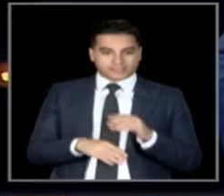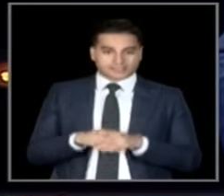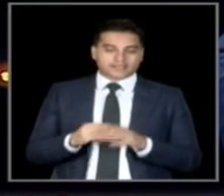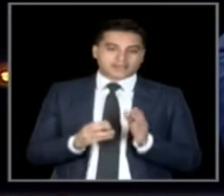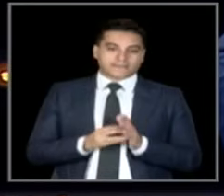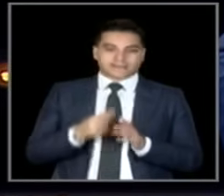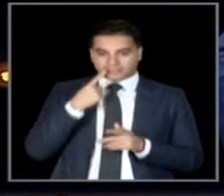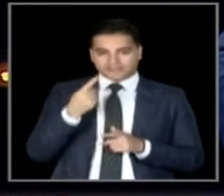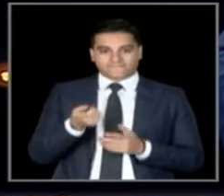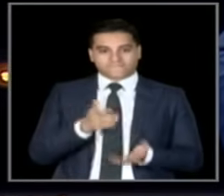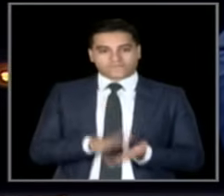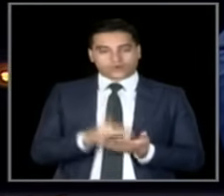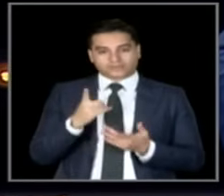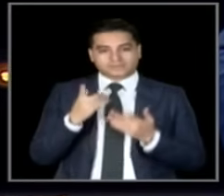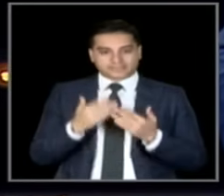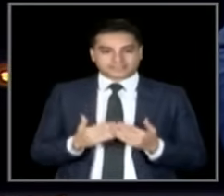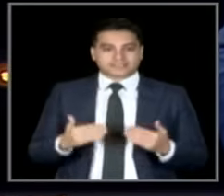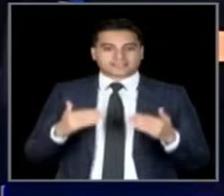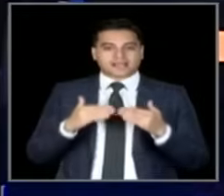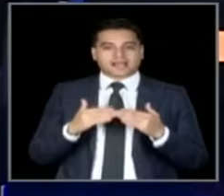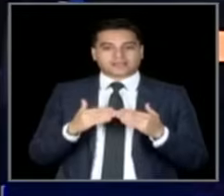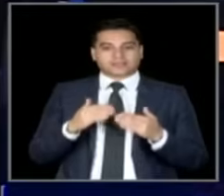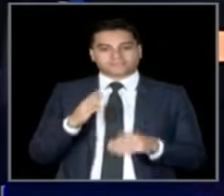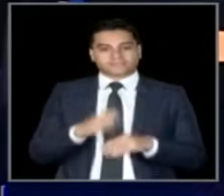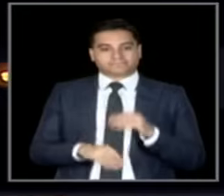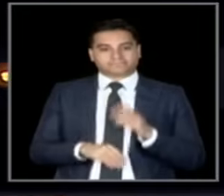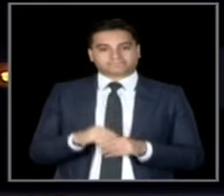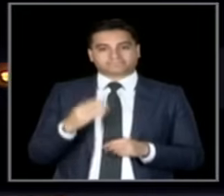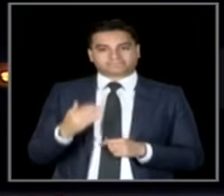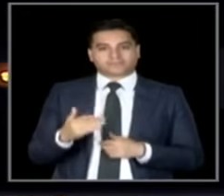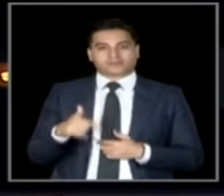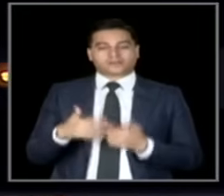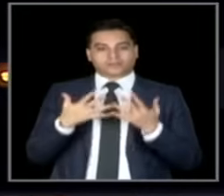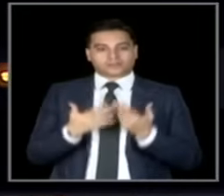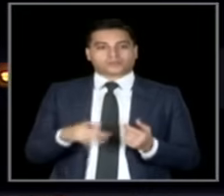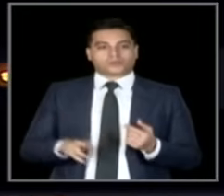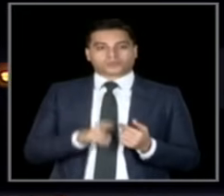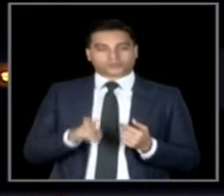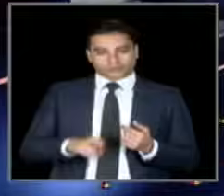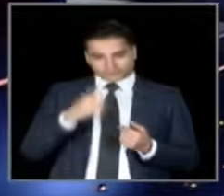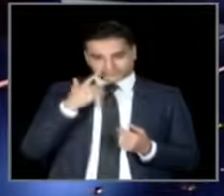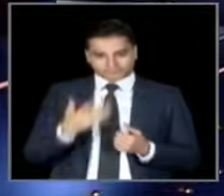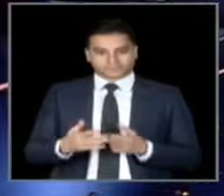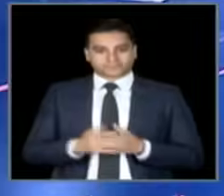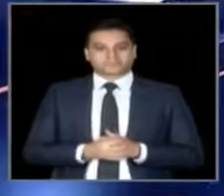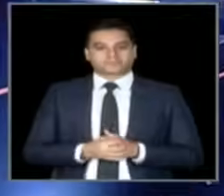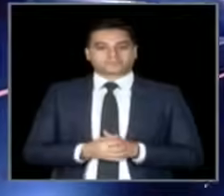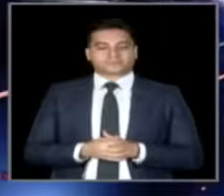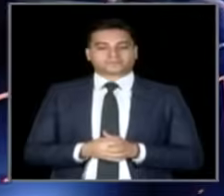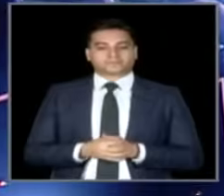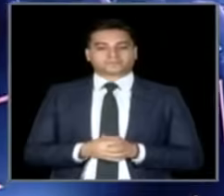اسكندرية فرصتكو في أن أنتوا تجاوبوا. هنشوف قدرات ذهنية. والسؤال هو: